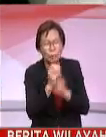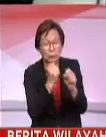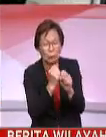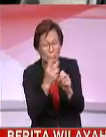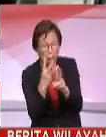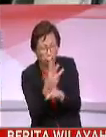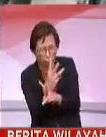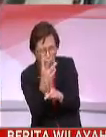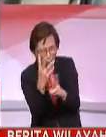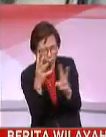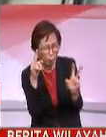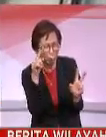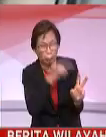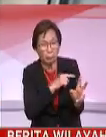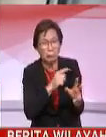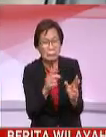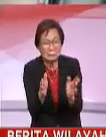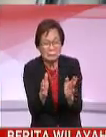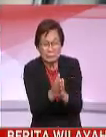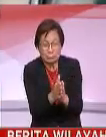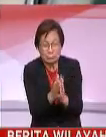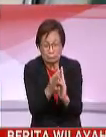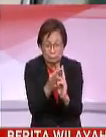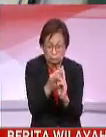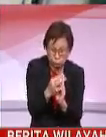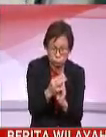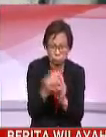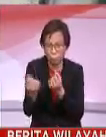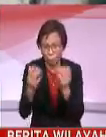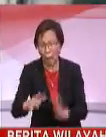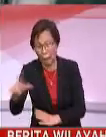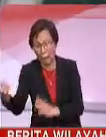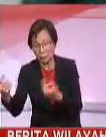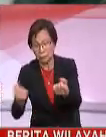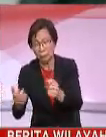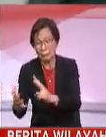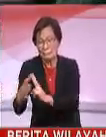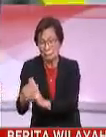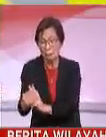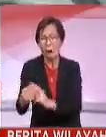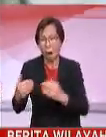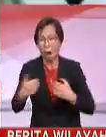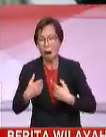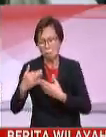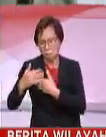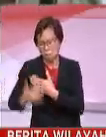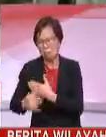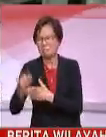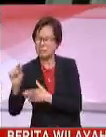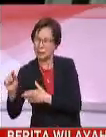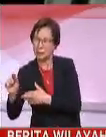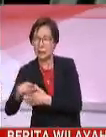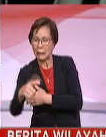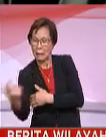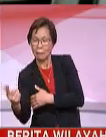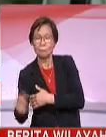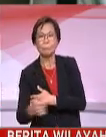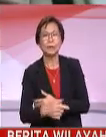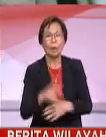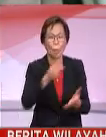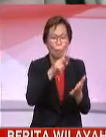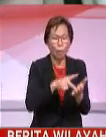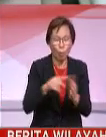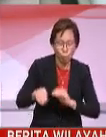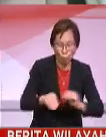parah akibat tersepit, manakala pemandu sebuah lagi kereta yang turut tersepit hanya mengalami kecederaan ringan. Menurut